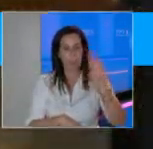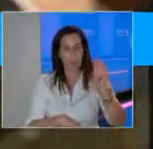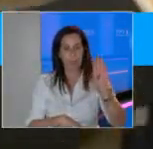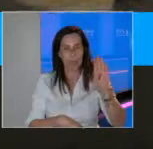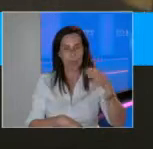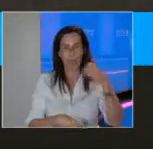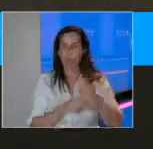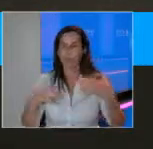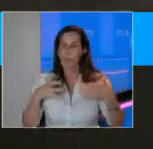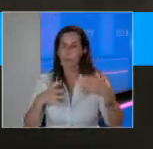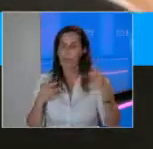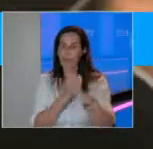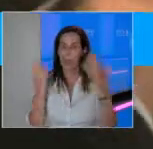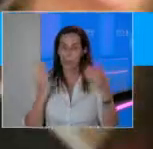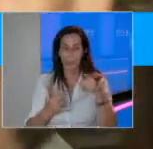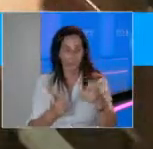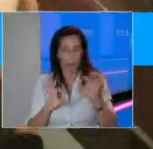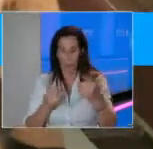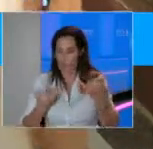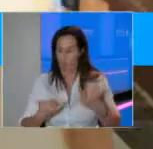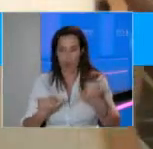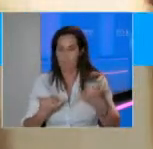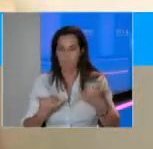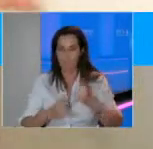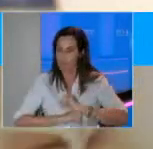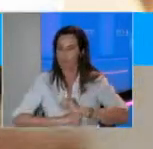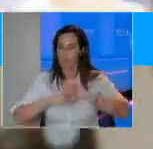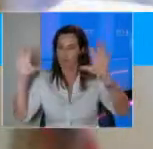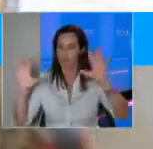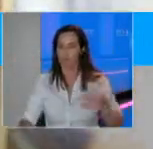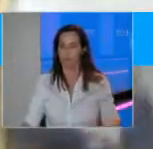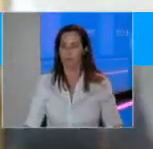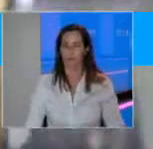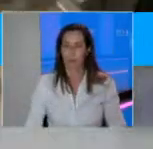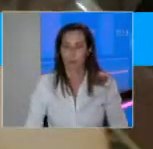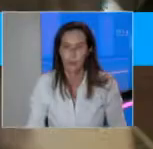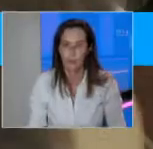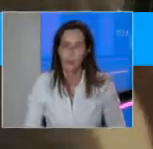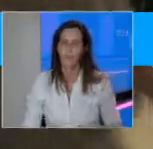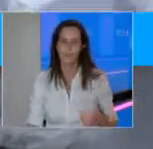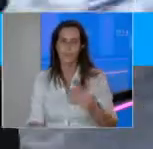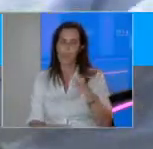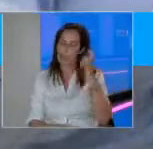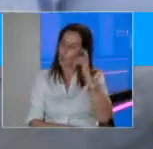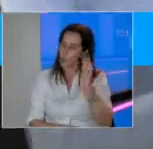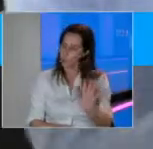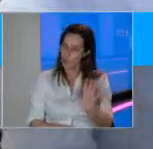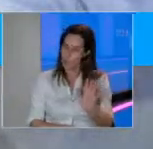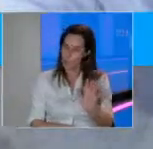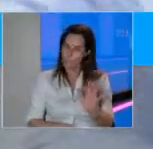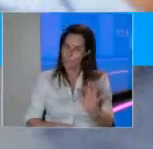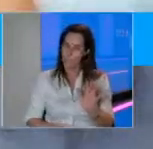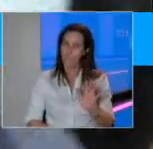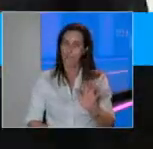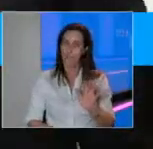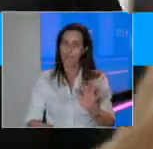נתניהו יקיים מסיבת עיתונאים. זו הודעה שלשכת ראש הממשלה מוציאה עכשיו, ותרשה לי להניח בזהירות, אני אמחק איזשהו